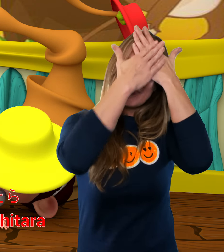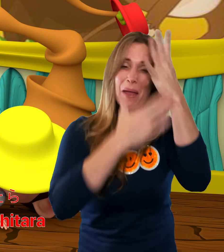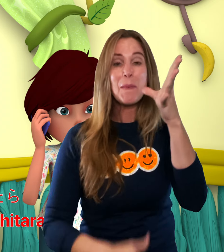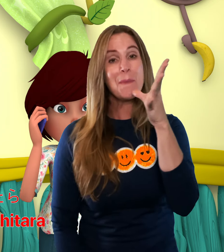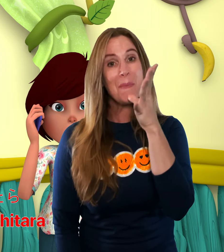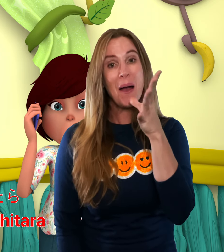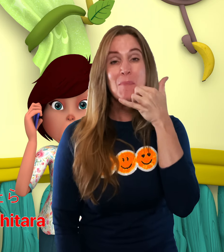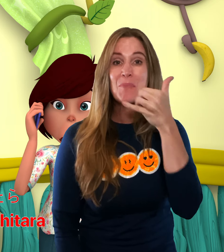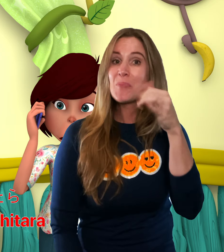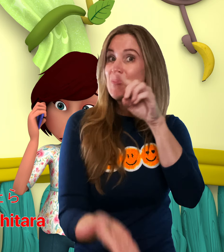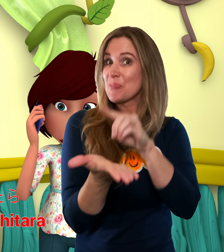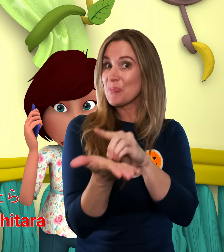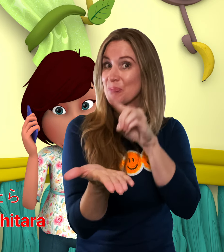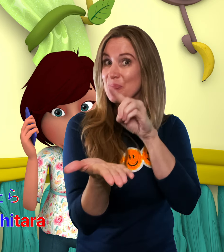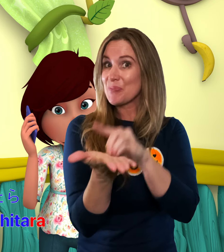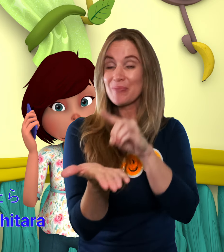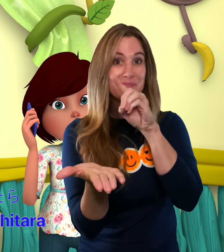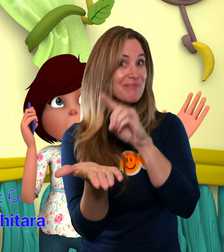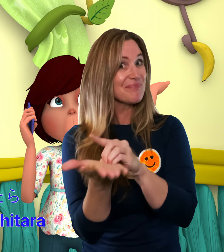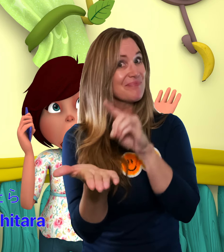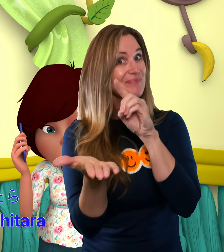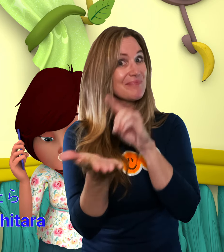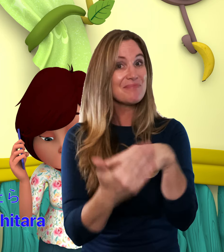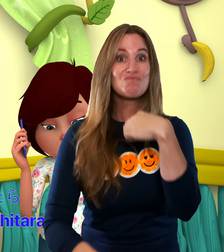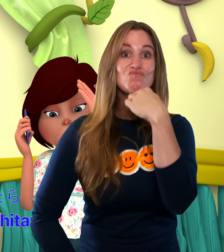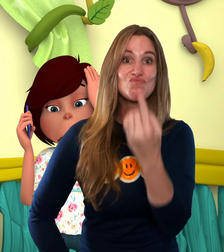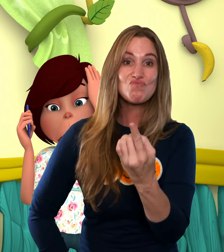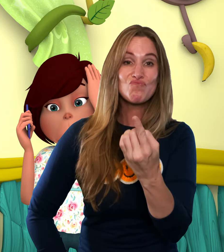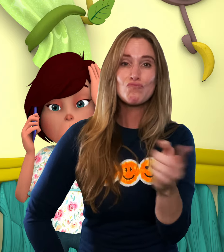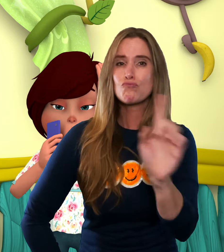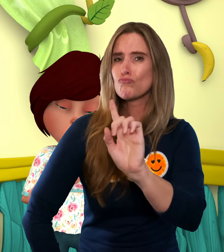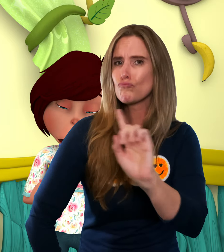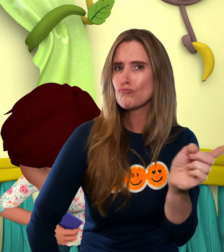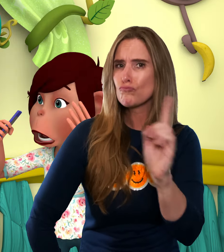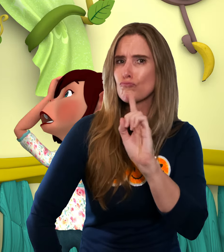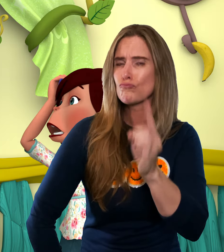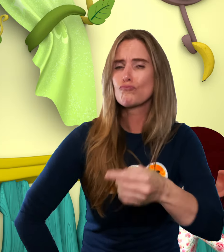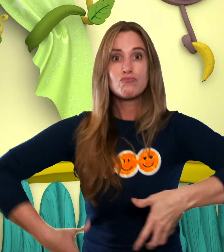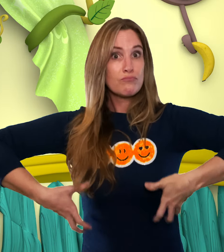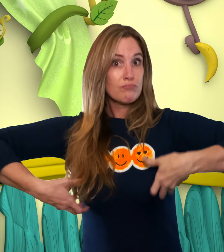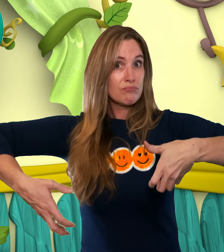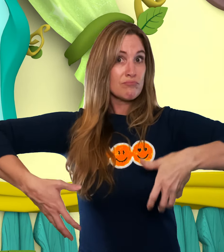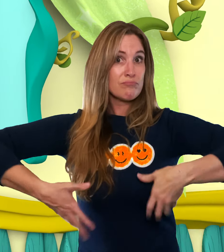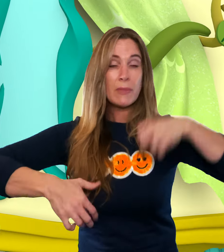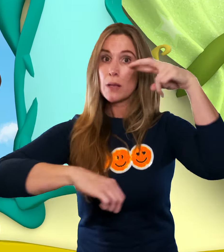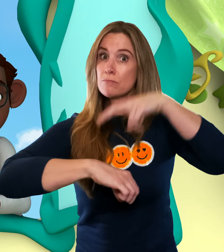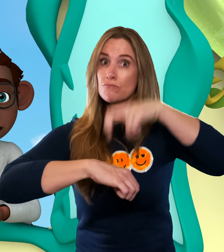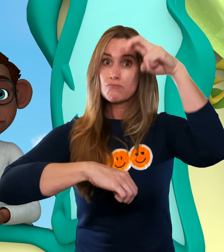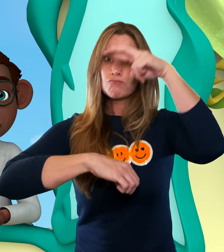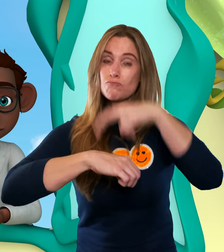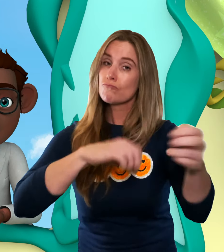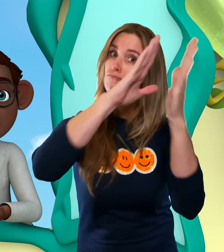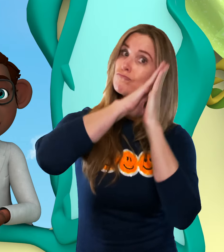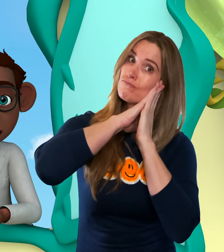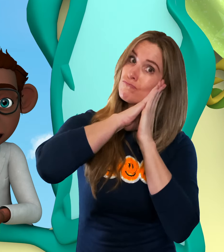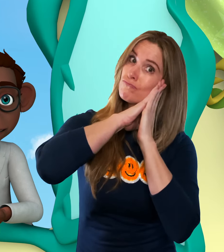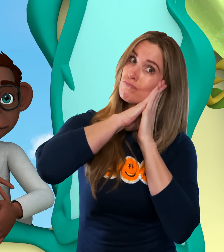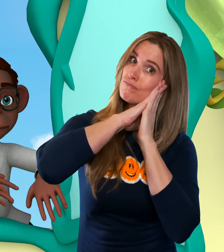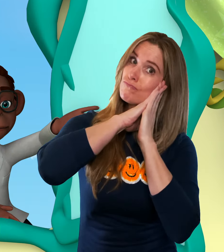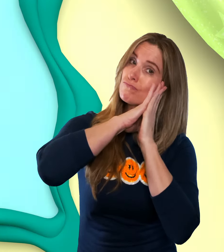どんママがお医者に話したらぴょんぴょんダメよと叱ら